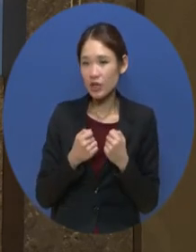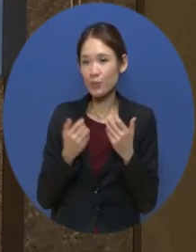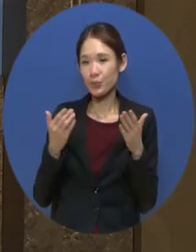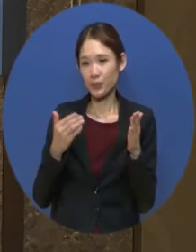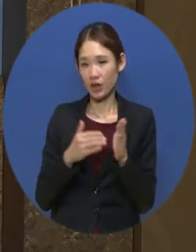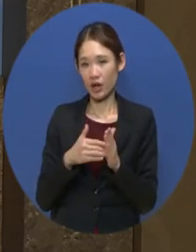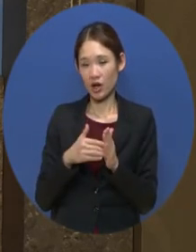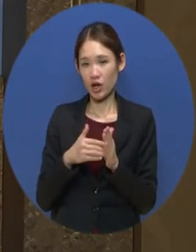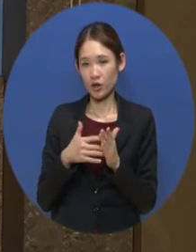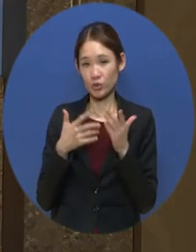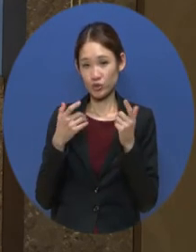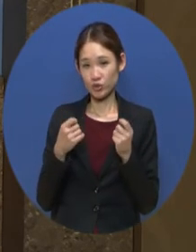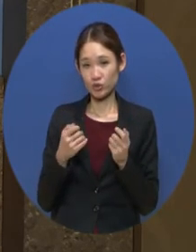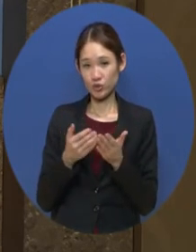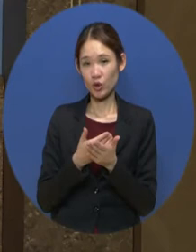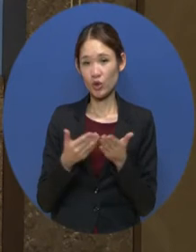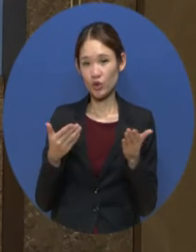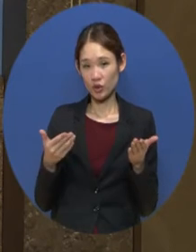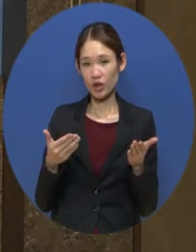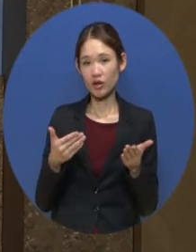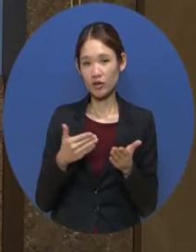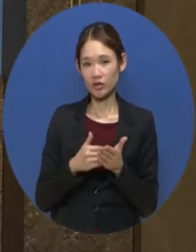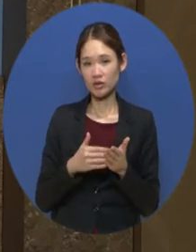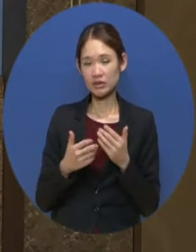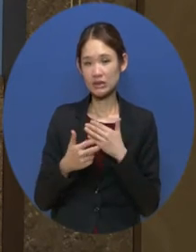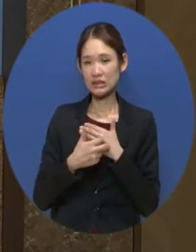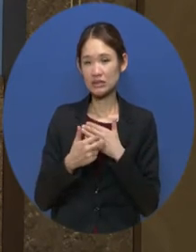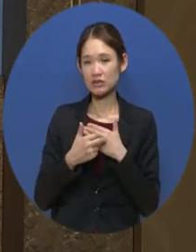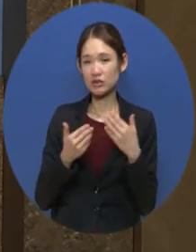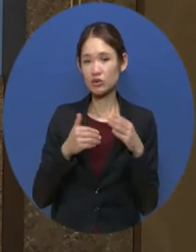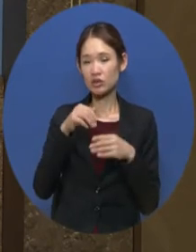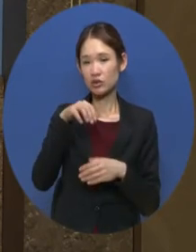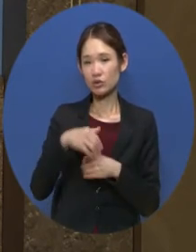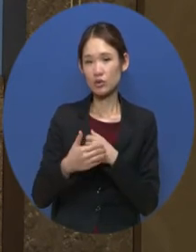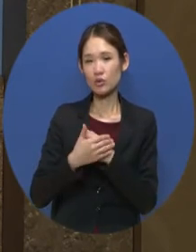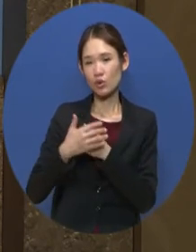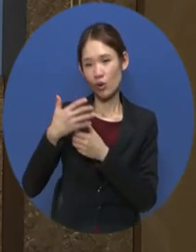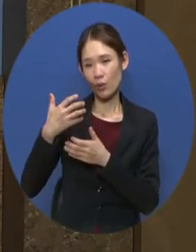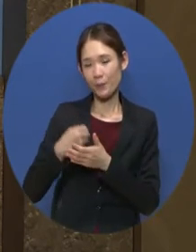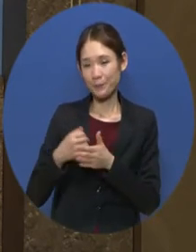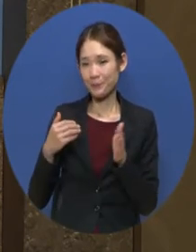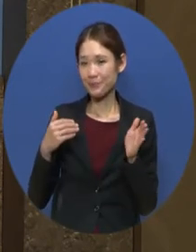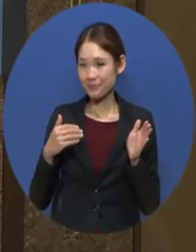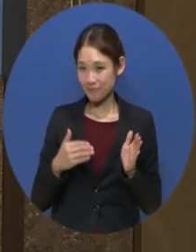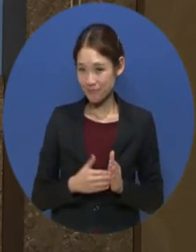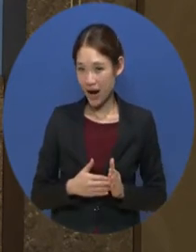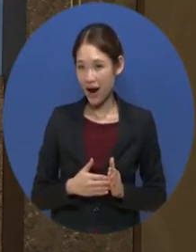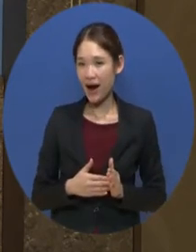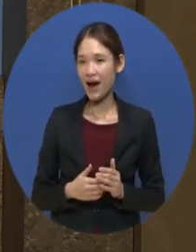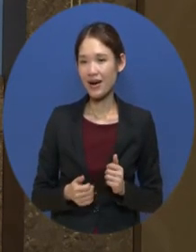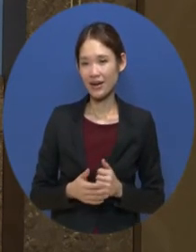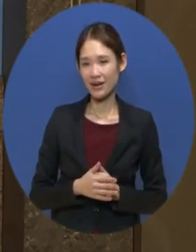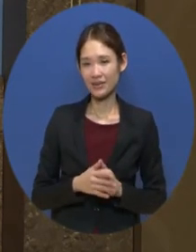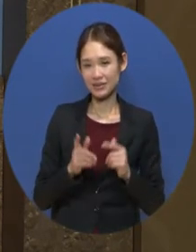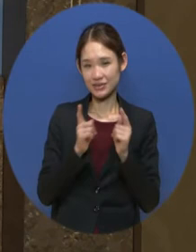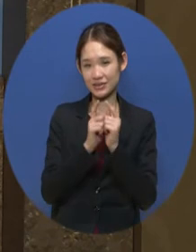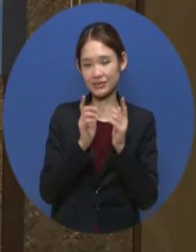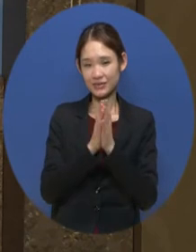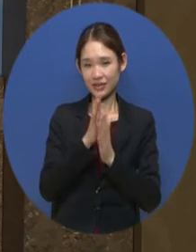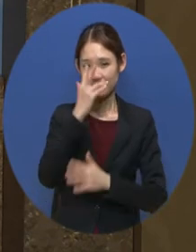있잖아요. 이렇게 정보를 나눠서 제공해야 된다는 것도 이제 그 의료기관 쪽에서 도움을 좀 받았고